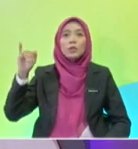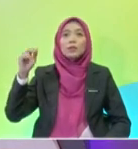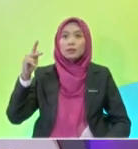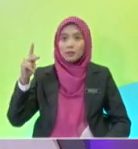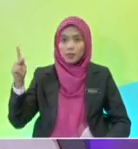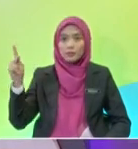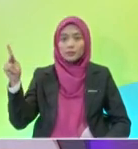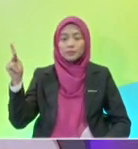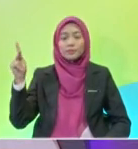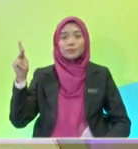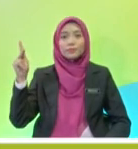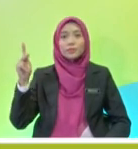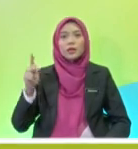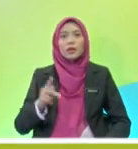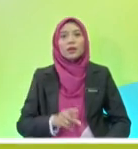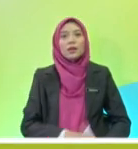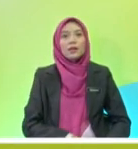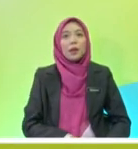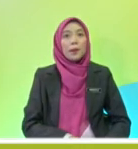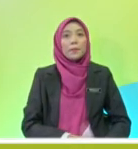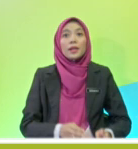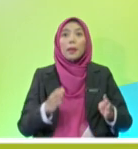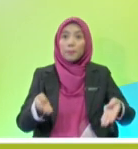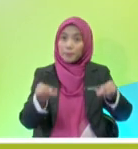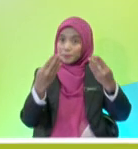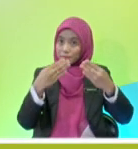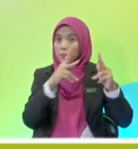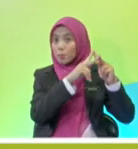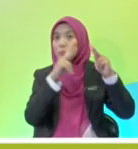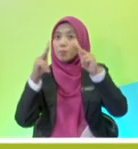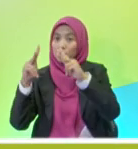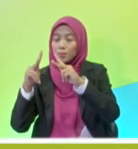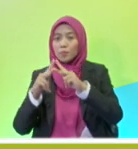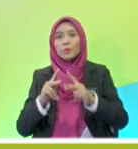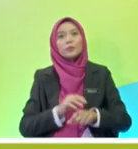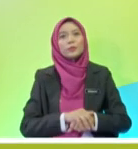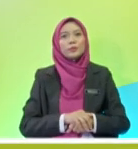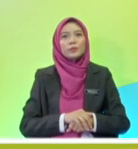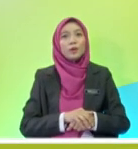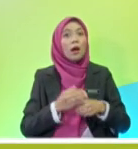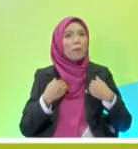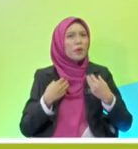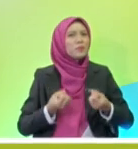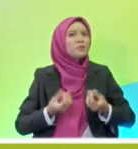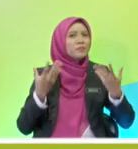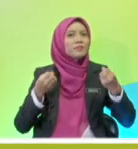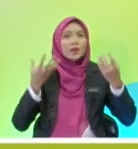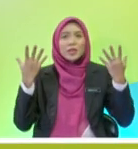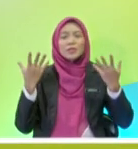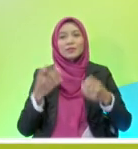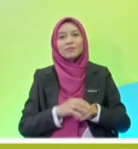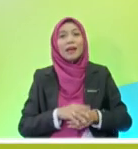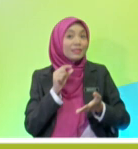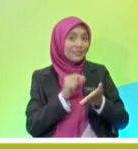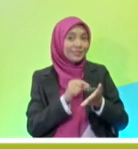murid-muri balik kampung cuci sekolah baru ah macam-macam Adik ke kampung ada ayam ada Itik